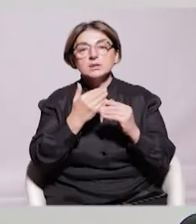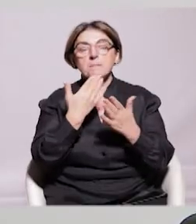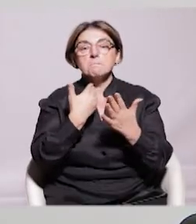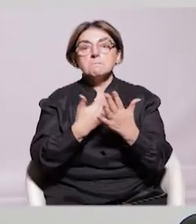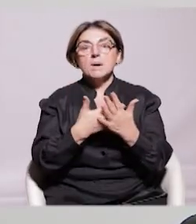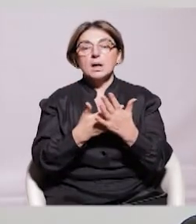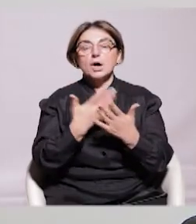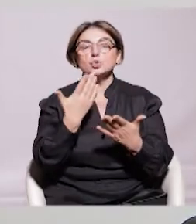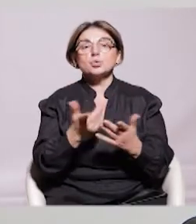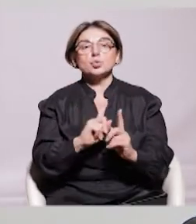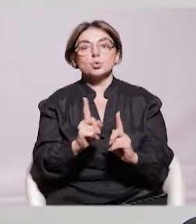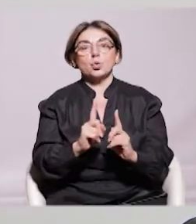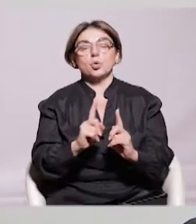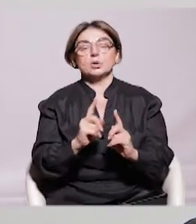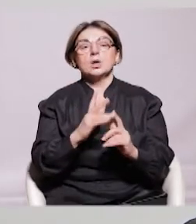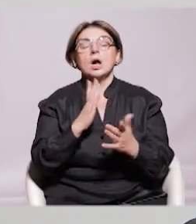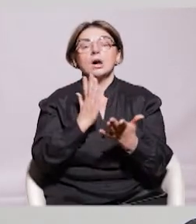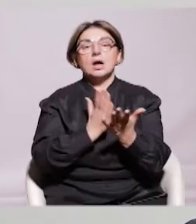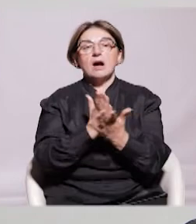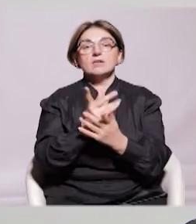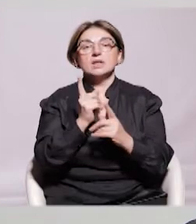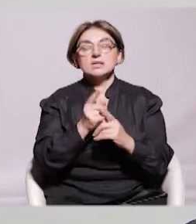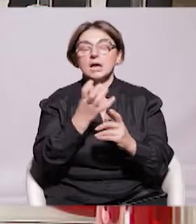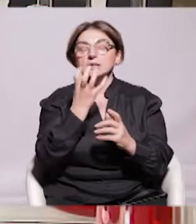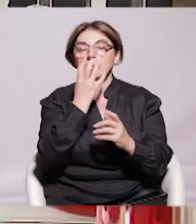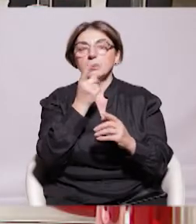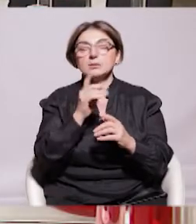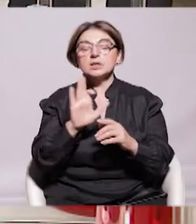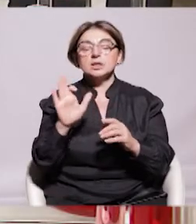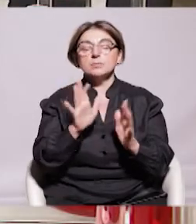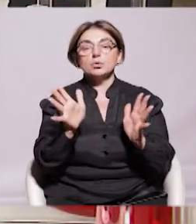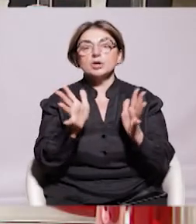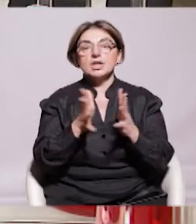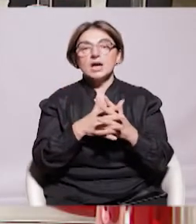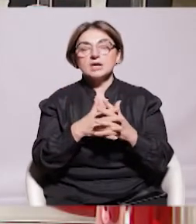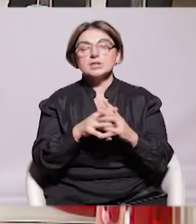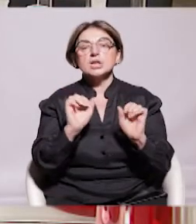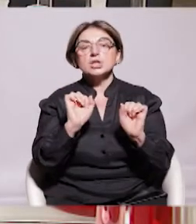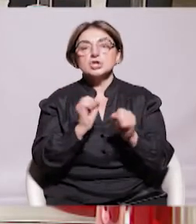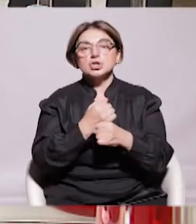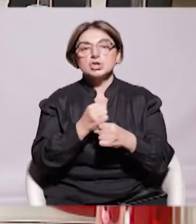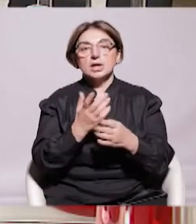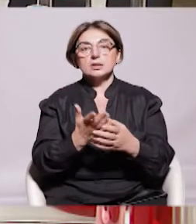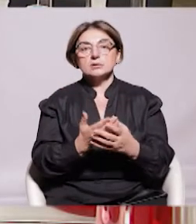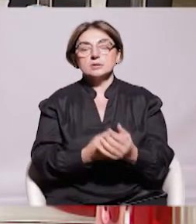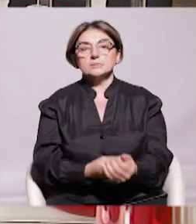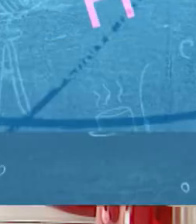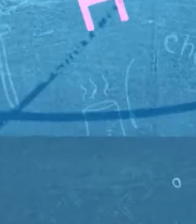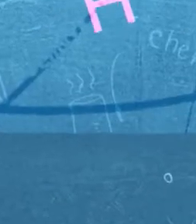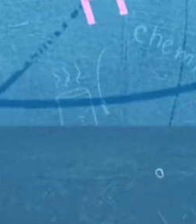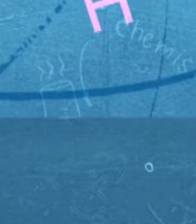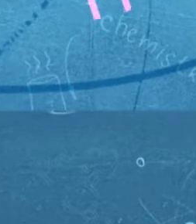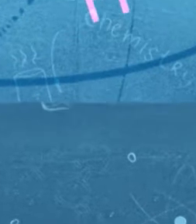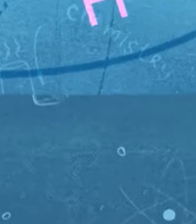მისი განხილვის მაგალითზე, თუ როგორ გავლენას ახდენს ტემპერატურა ქიმიური რეაქციის სიჩქარეზე.